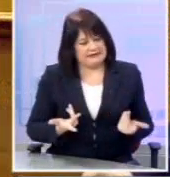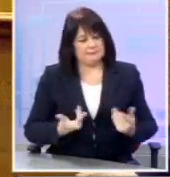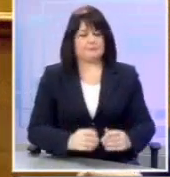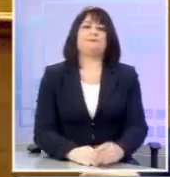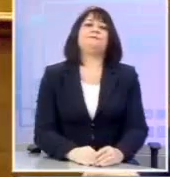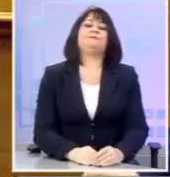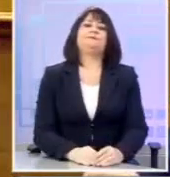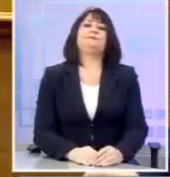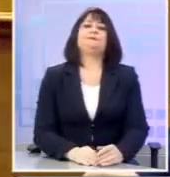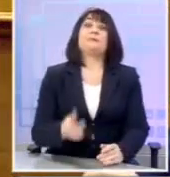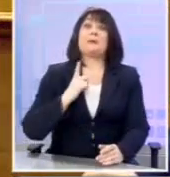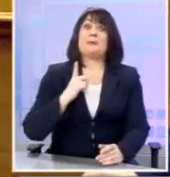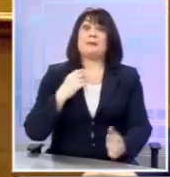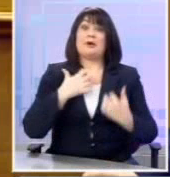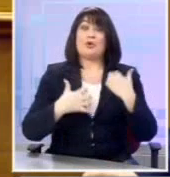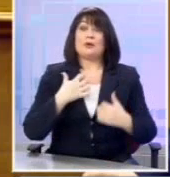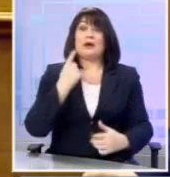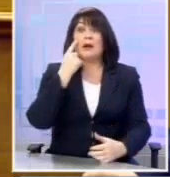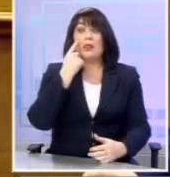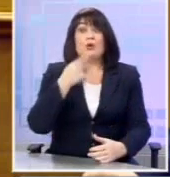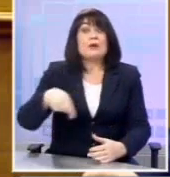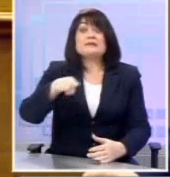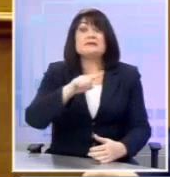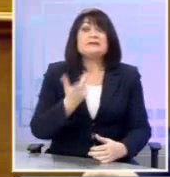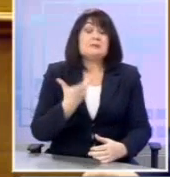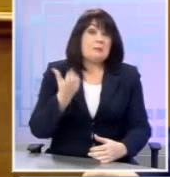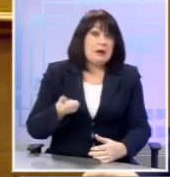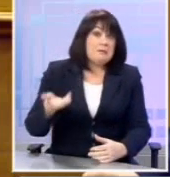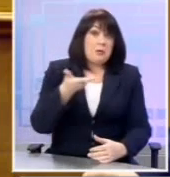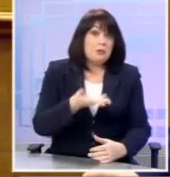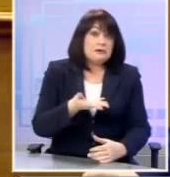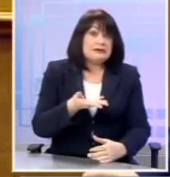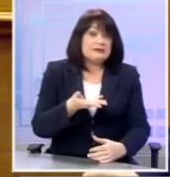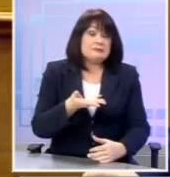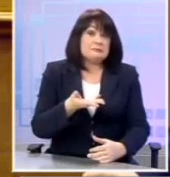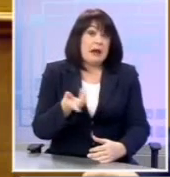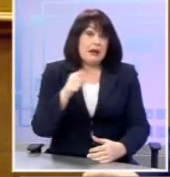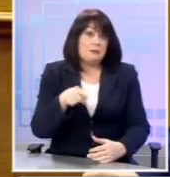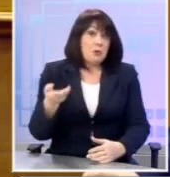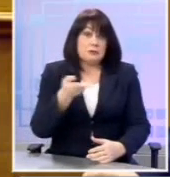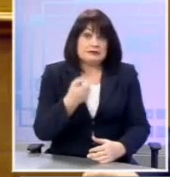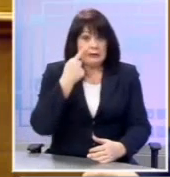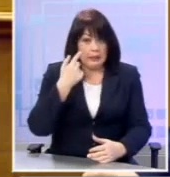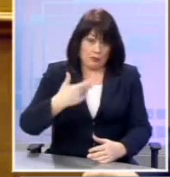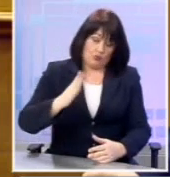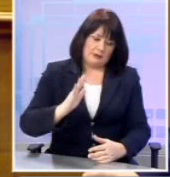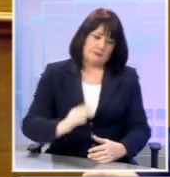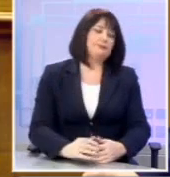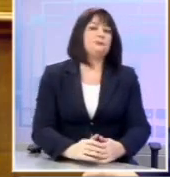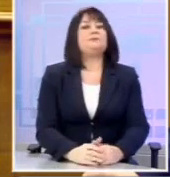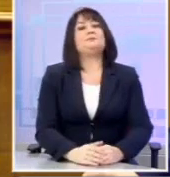Και θα περιμένω βέβαια με αγωνία να ακούσω αν υπάρχει αντιπρόταση.